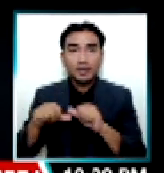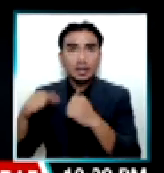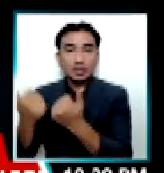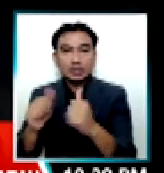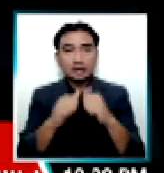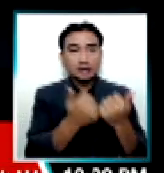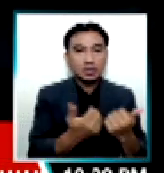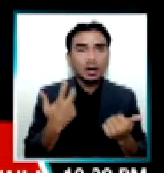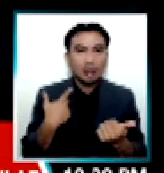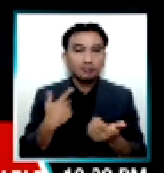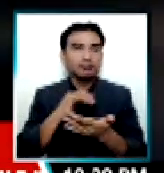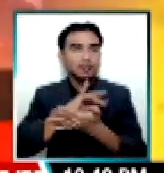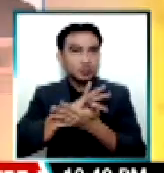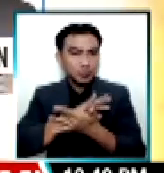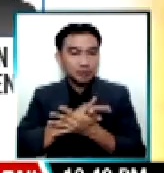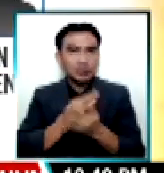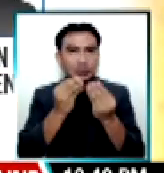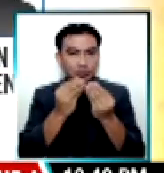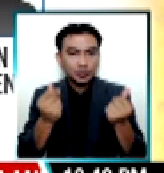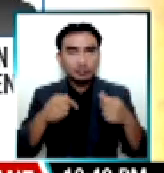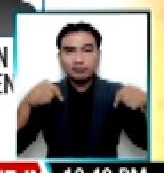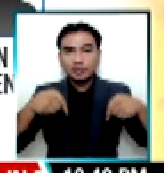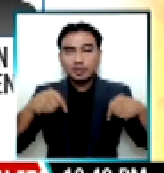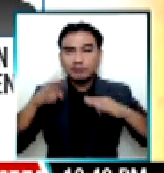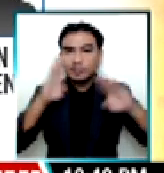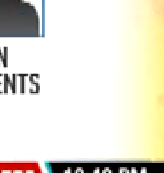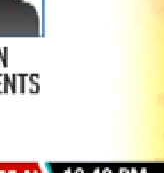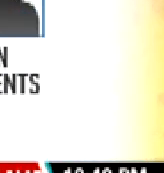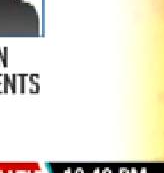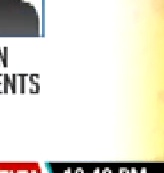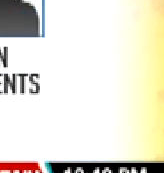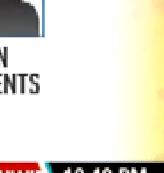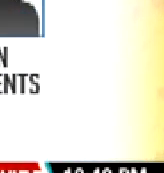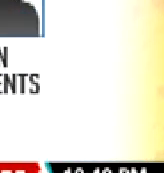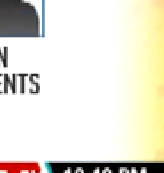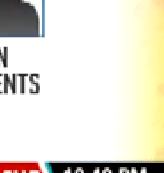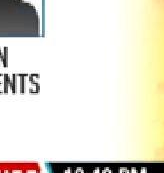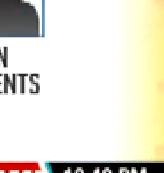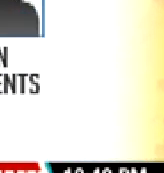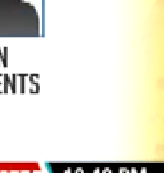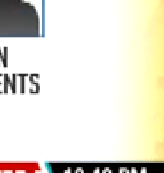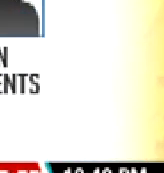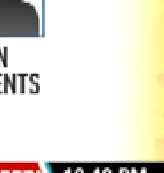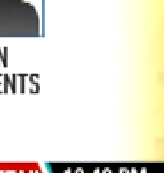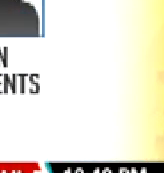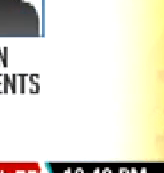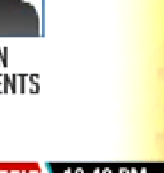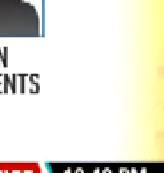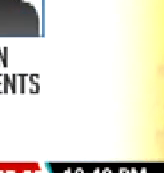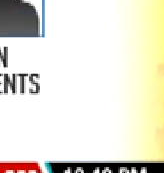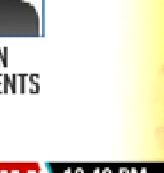problema ang kinakaharap ng ating bansa. Ang Department of Health, ngayon nasa gitna pa rin tayo ng COVID pandemic. Ang Department